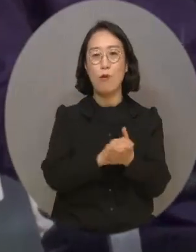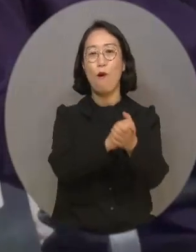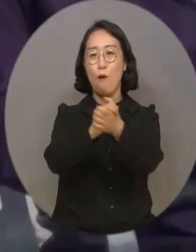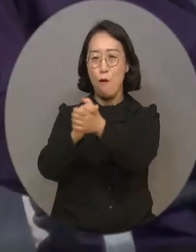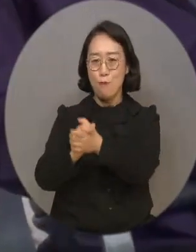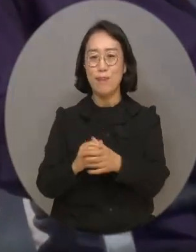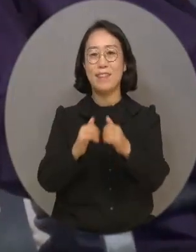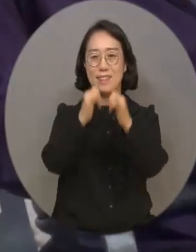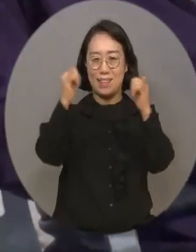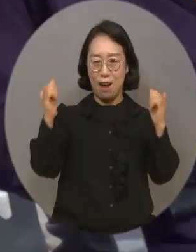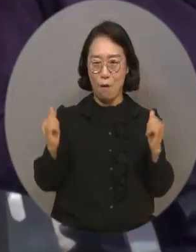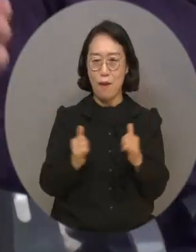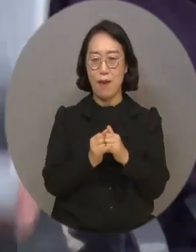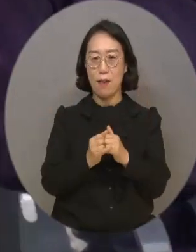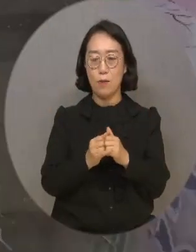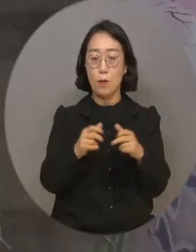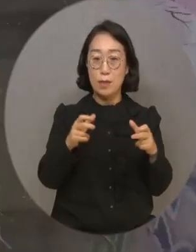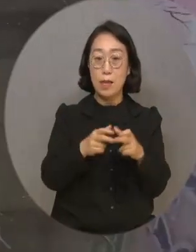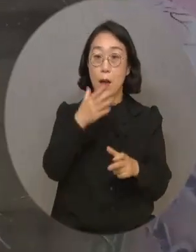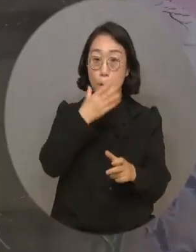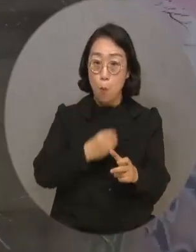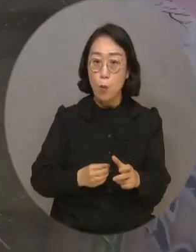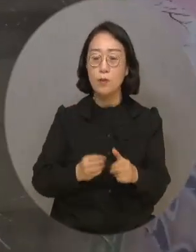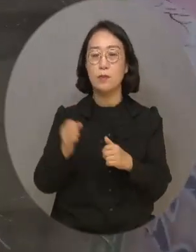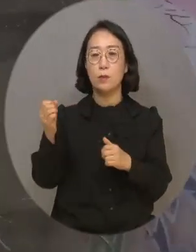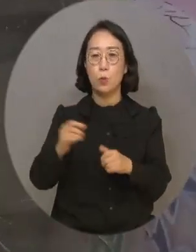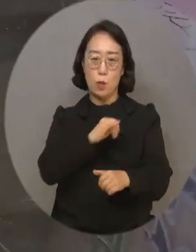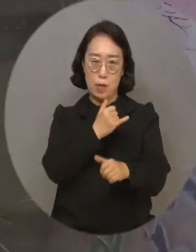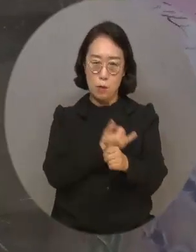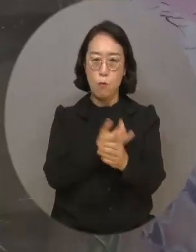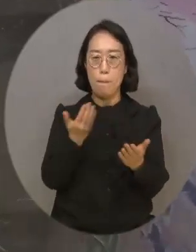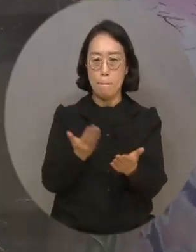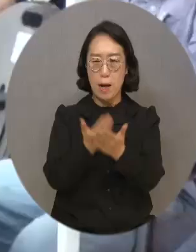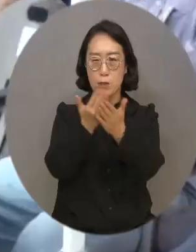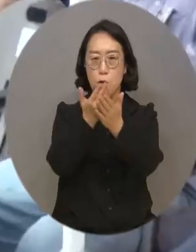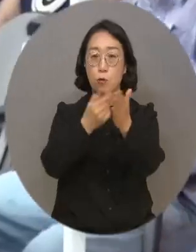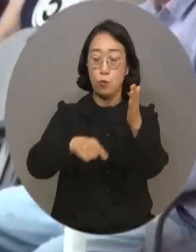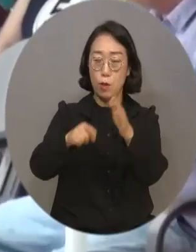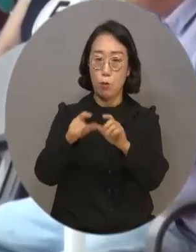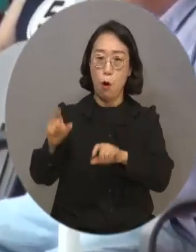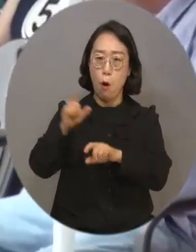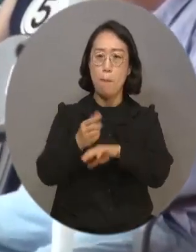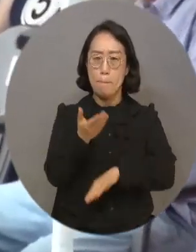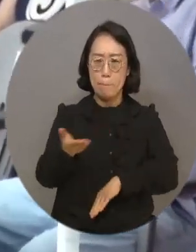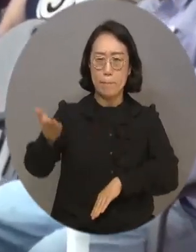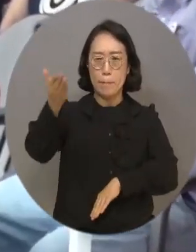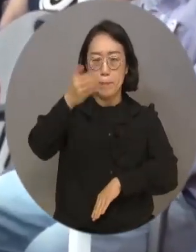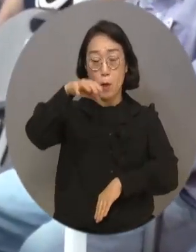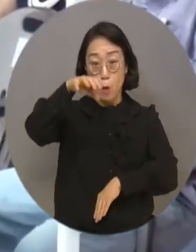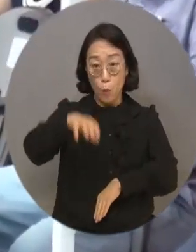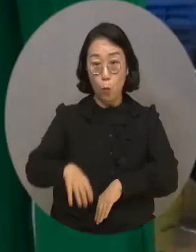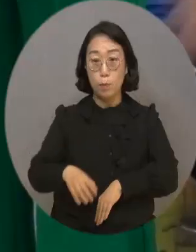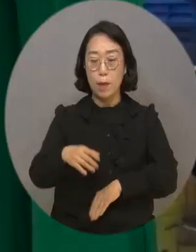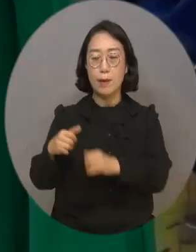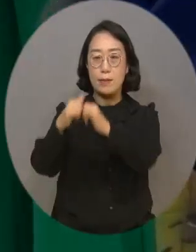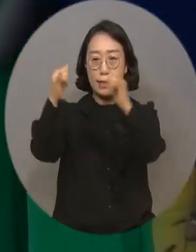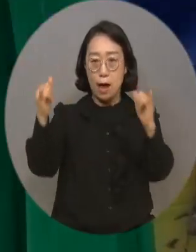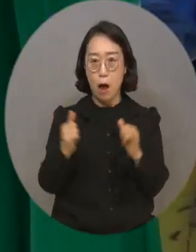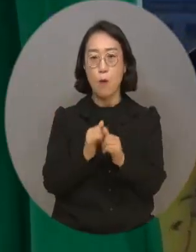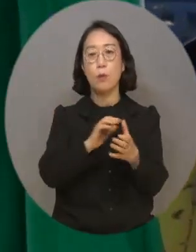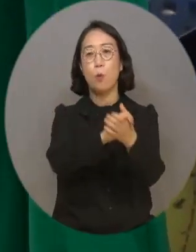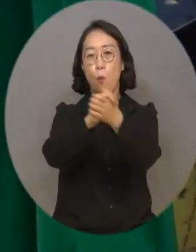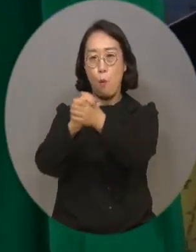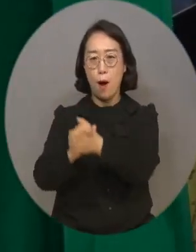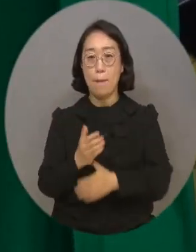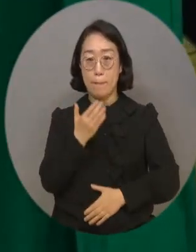사회, 그리고 장애인 복지 증진과 인권 향상에 한 발짝 더 다가가 사회 통합과 행복이 가득한 사회가